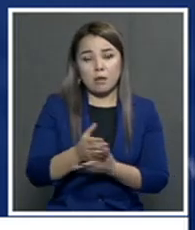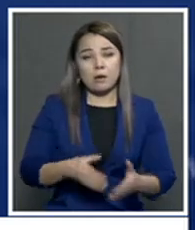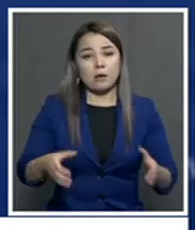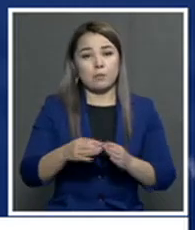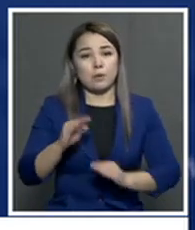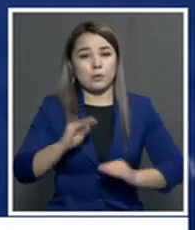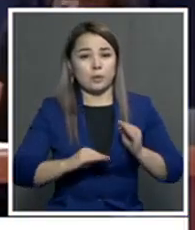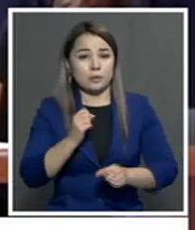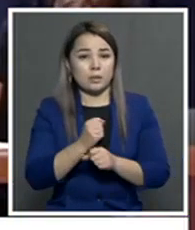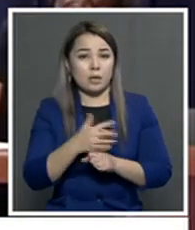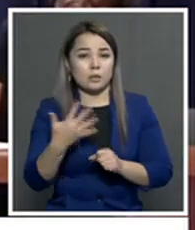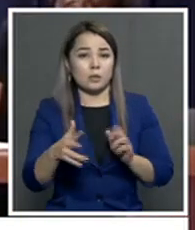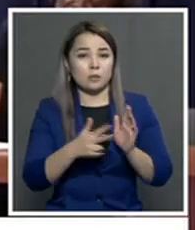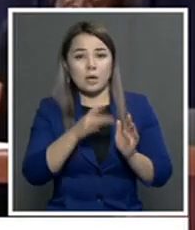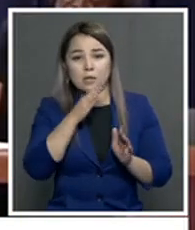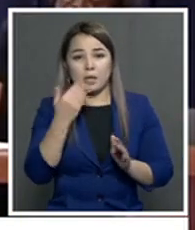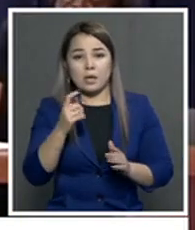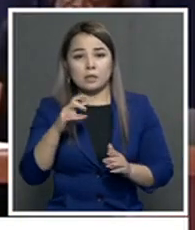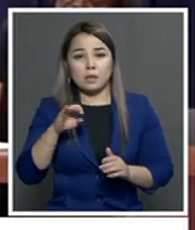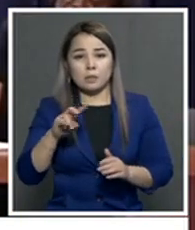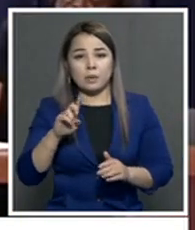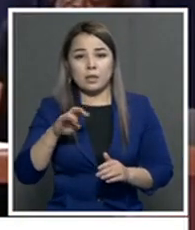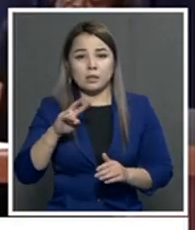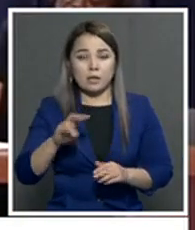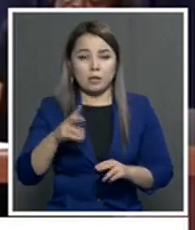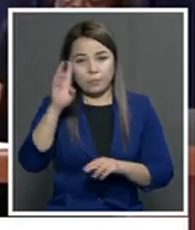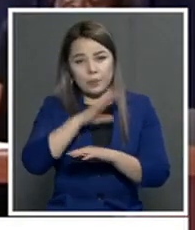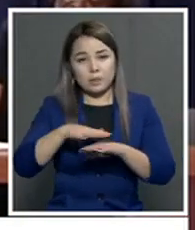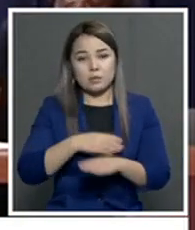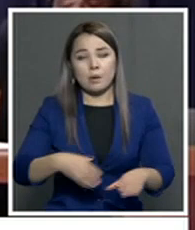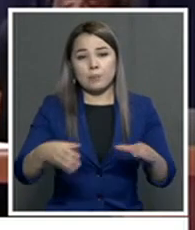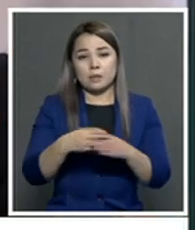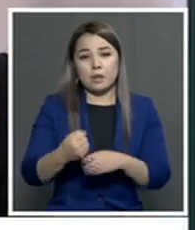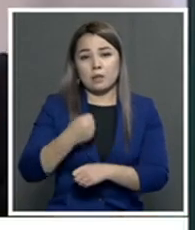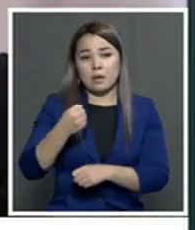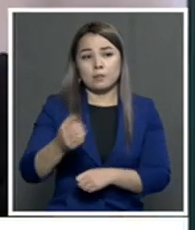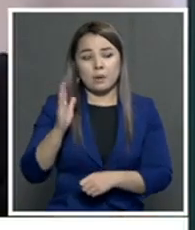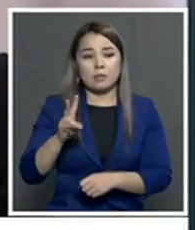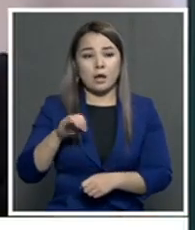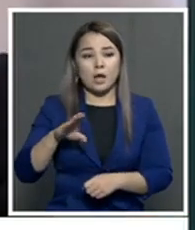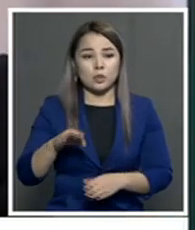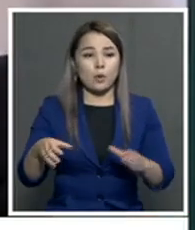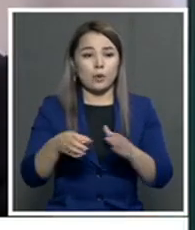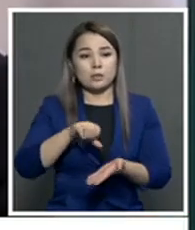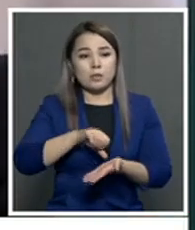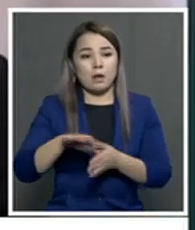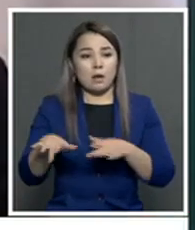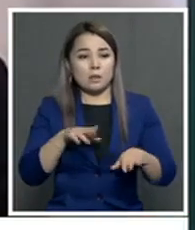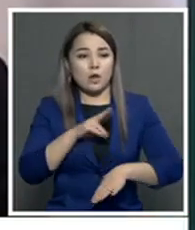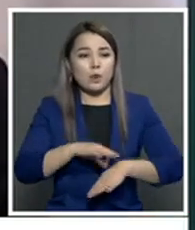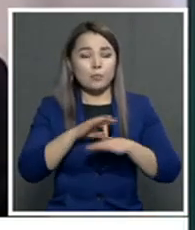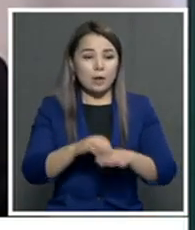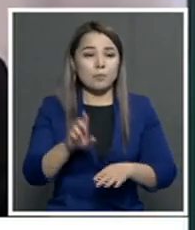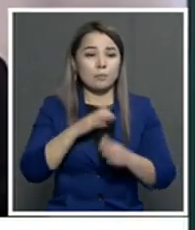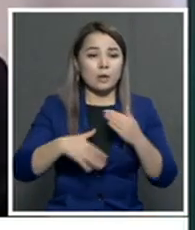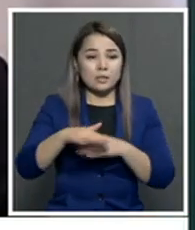құра бастады. 58 жастағы Энтони Блинкен мемлекеттік департаменті басқаратын болды. Ол кезінде НАТО-ның Ливиядағы операциялармен